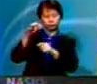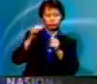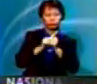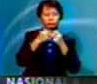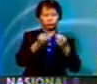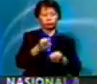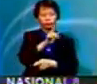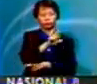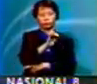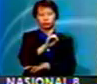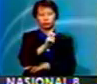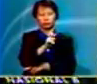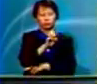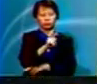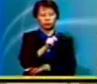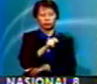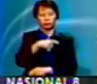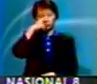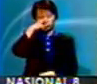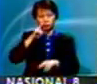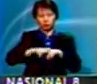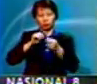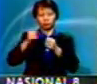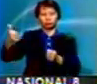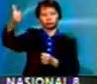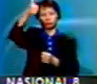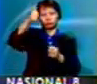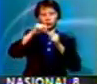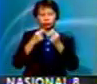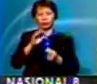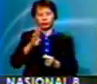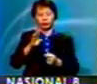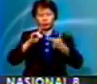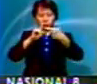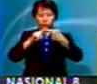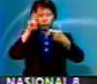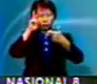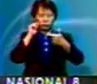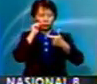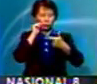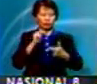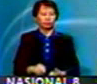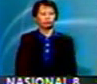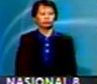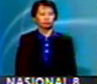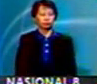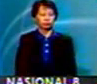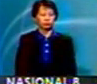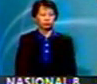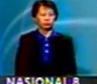Robert Omlero Canedo. Thailand menduduki tangga teratas kumpulan B diikuti Vietnam di tangga kedua.